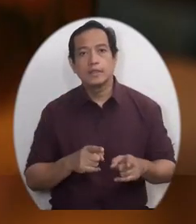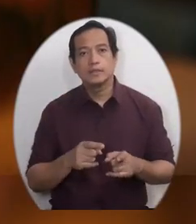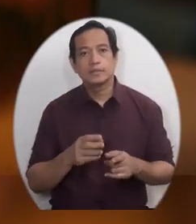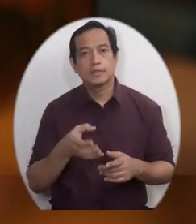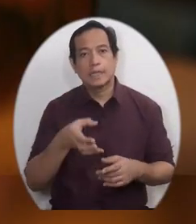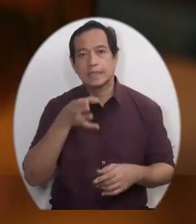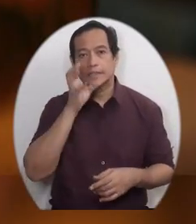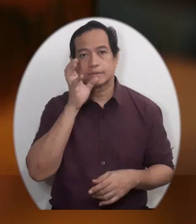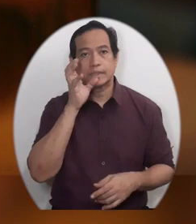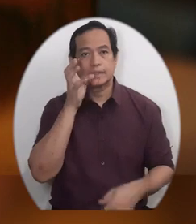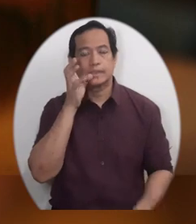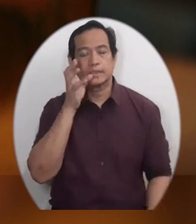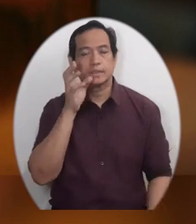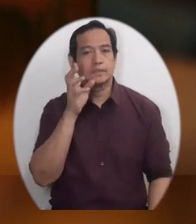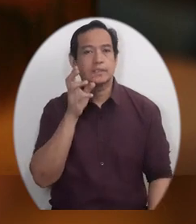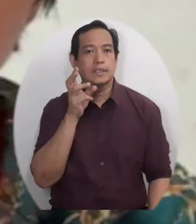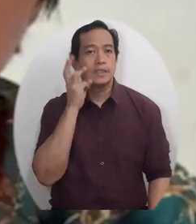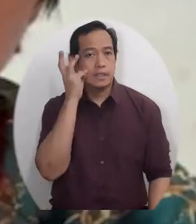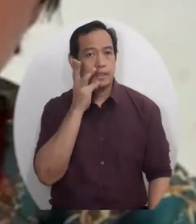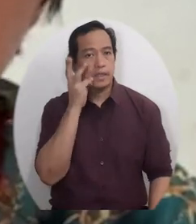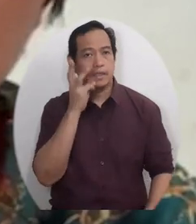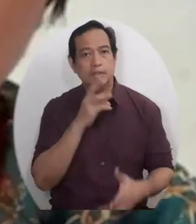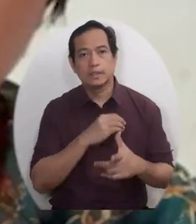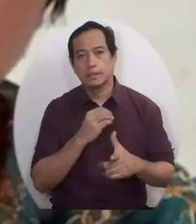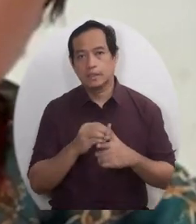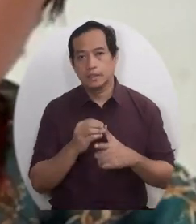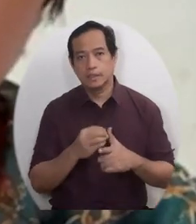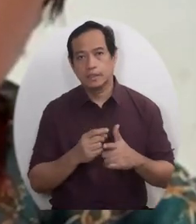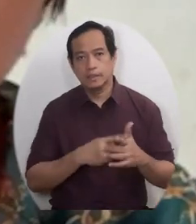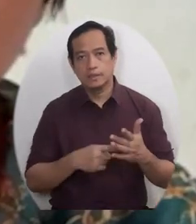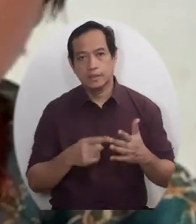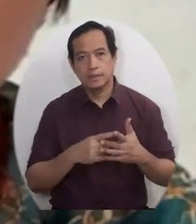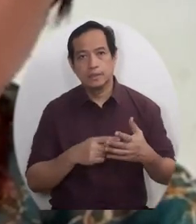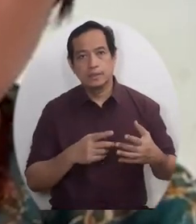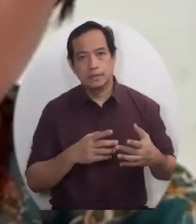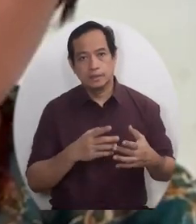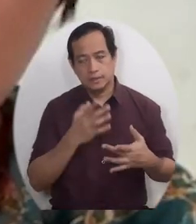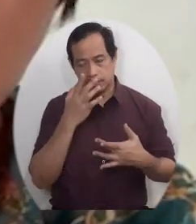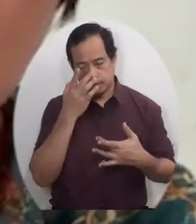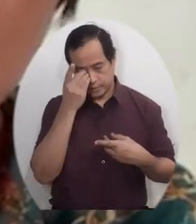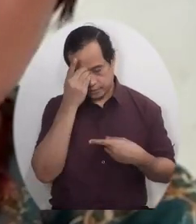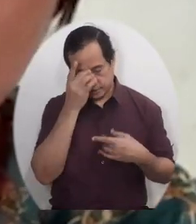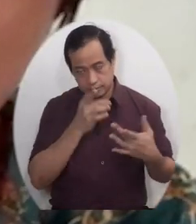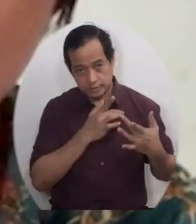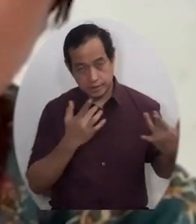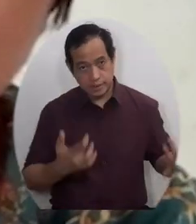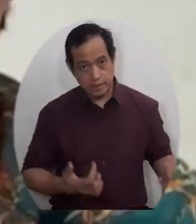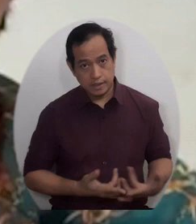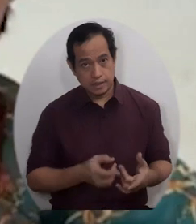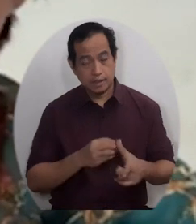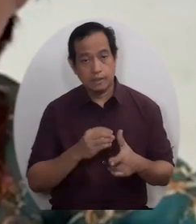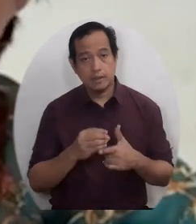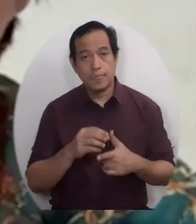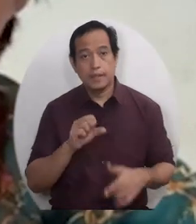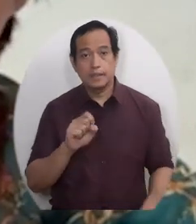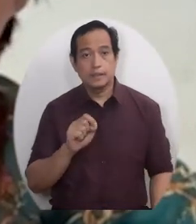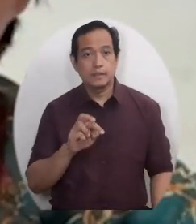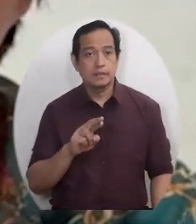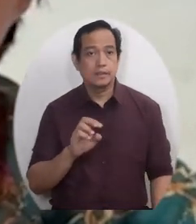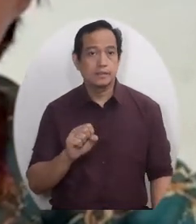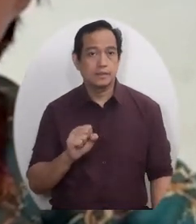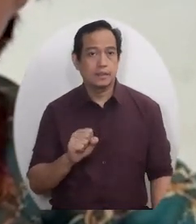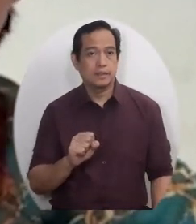drinking, alcohol, at sakit sa puso, at yung tinatawag na stress. Ang isa pa